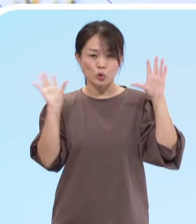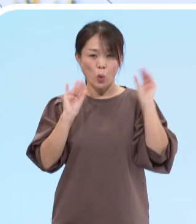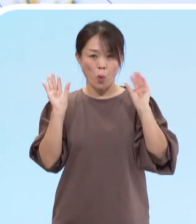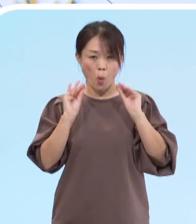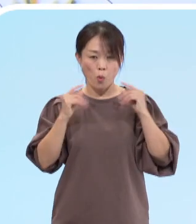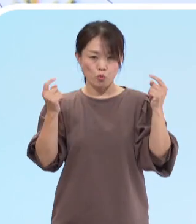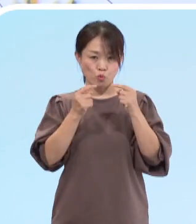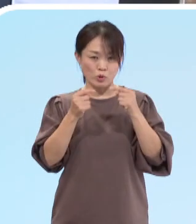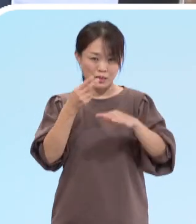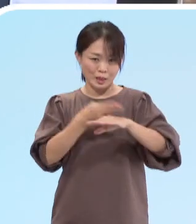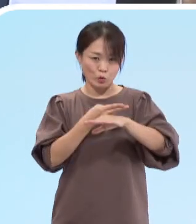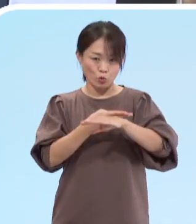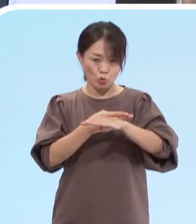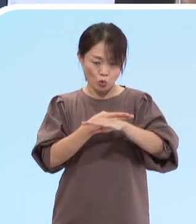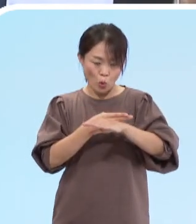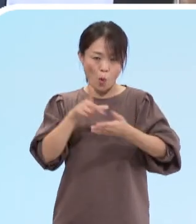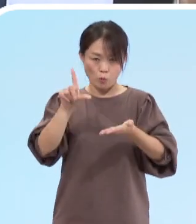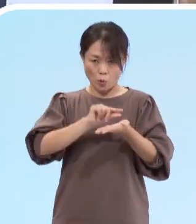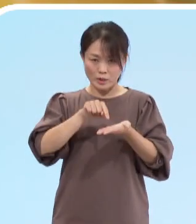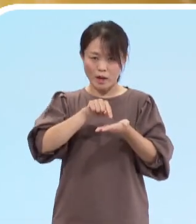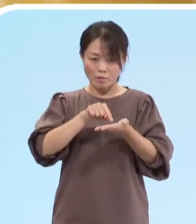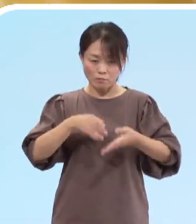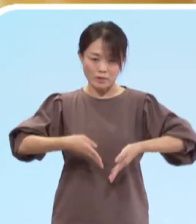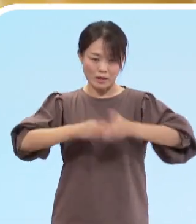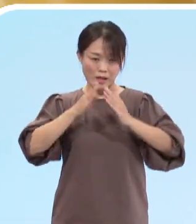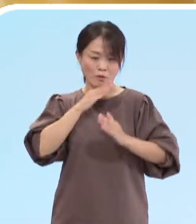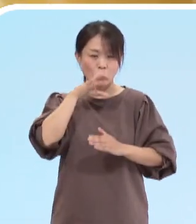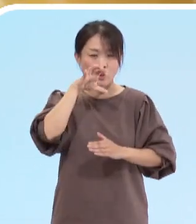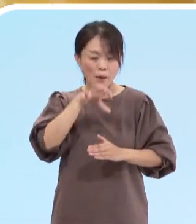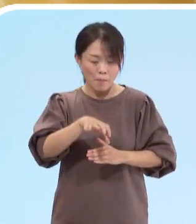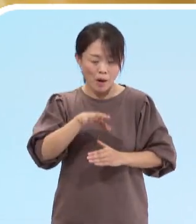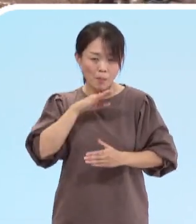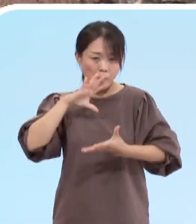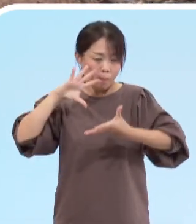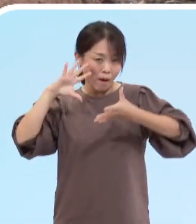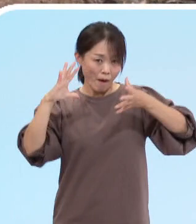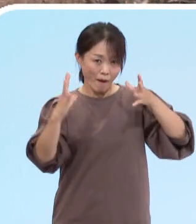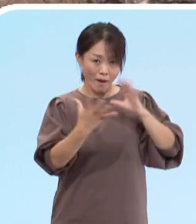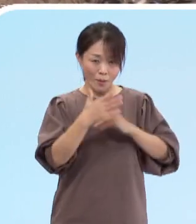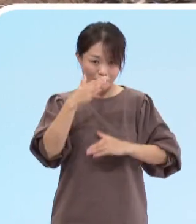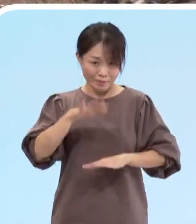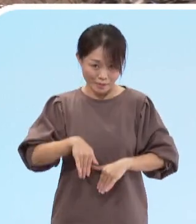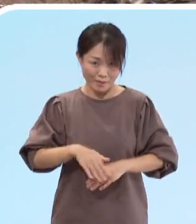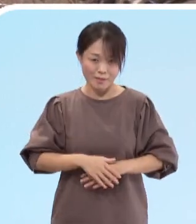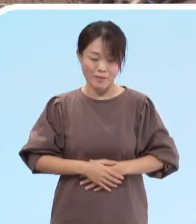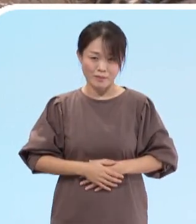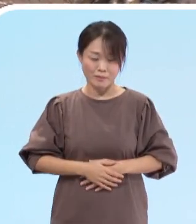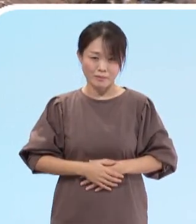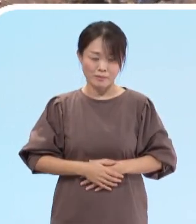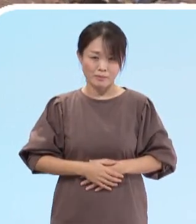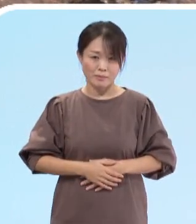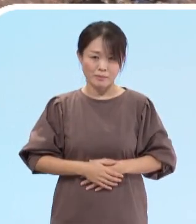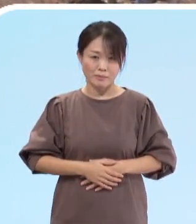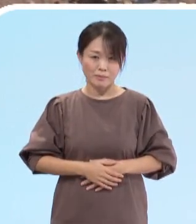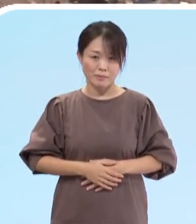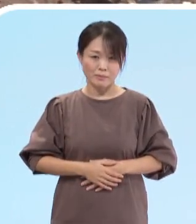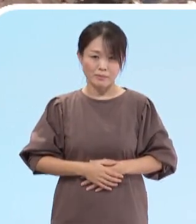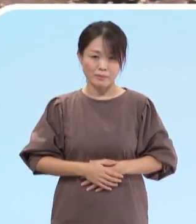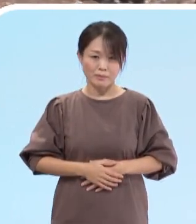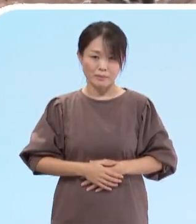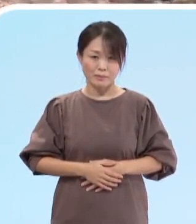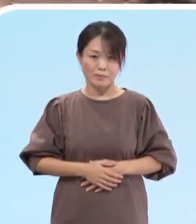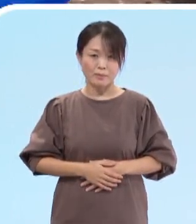情報通信技術を使うことで建設現場はすごい進化を遂げていたんですね。